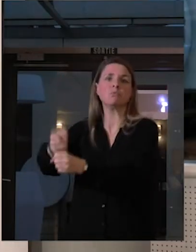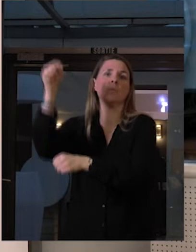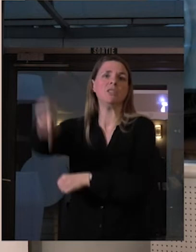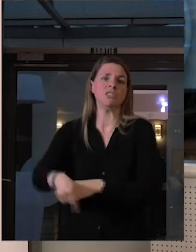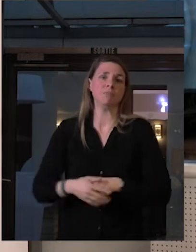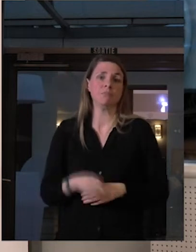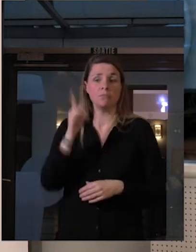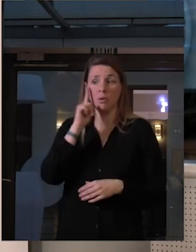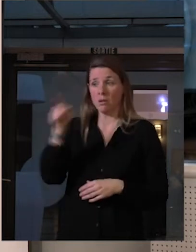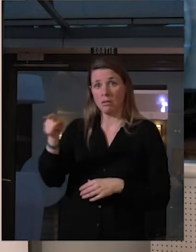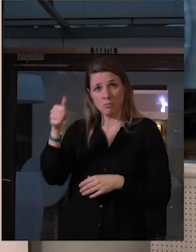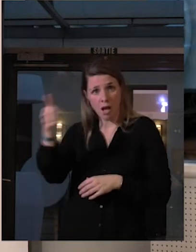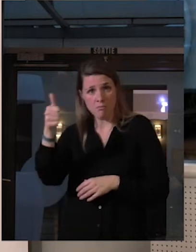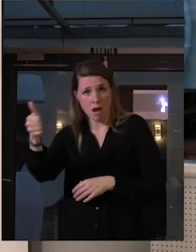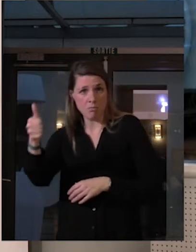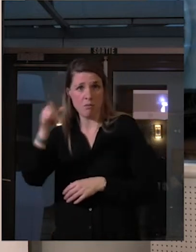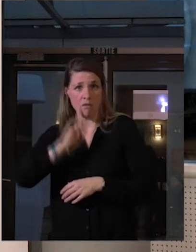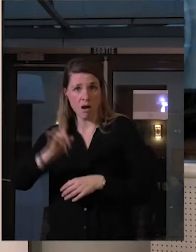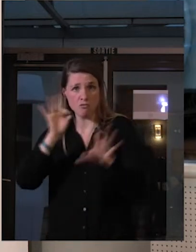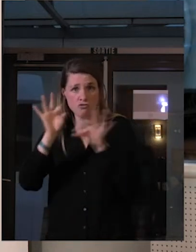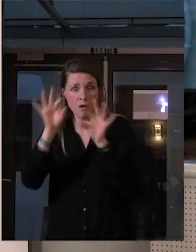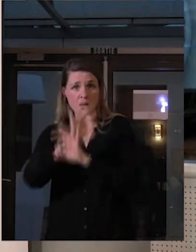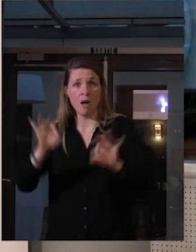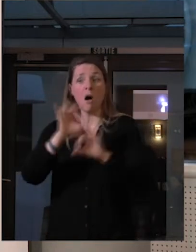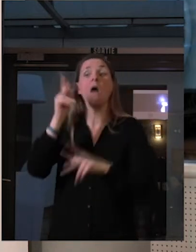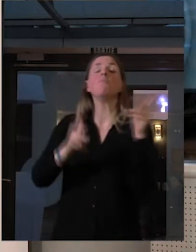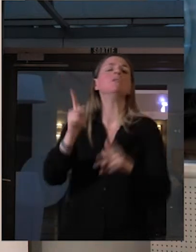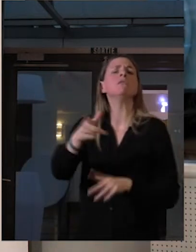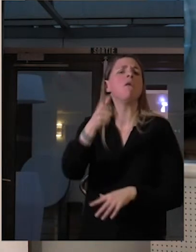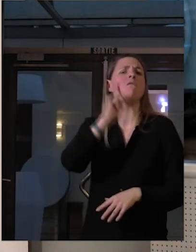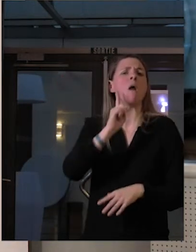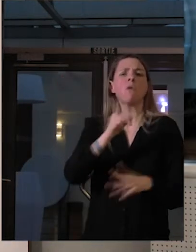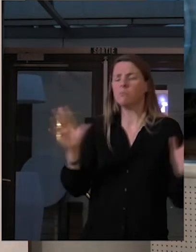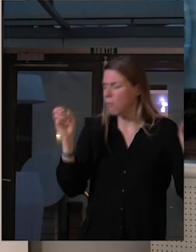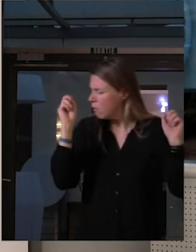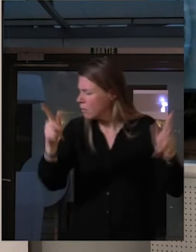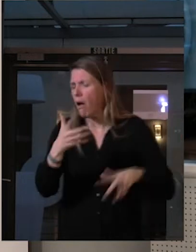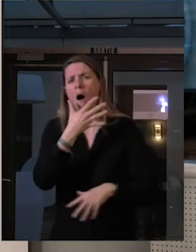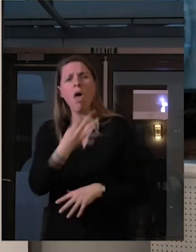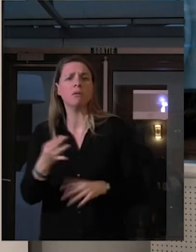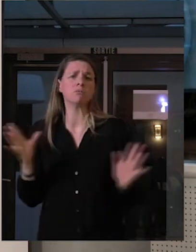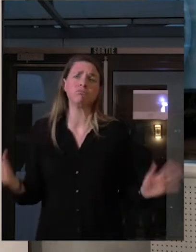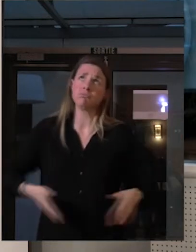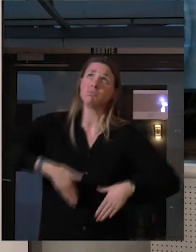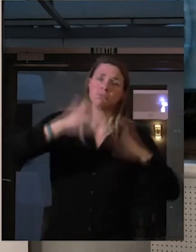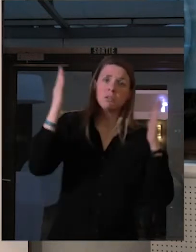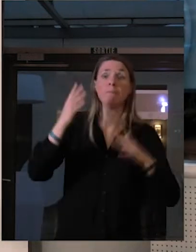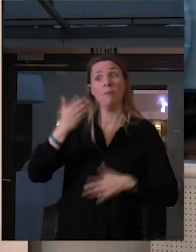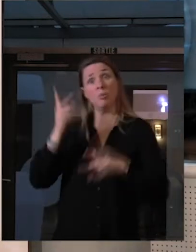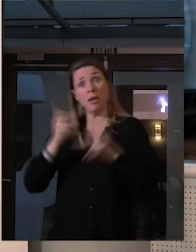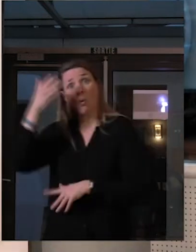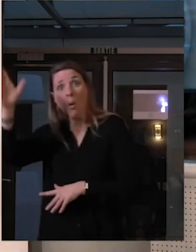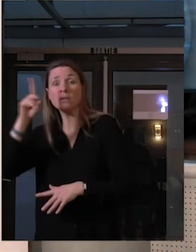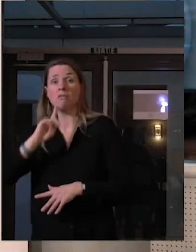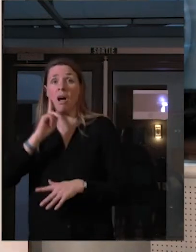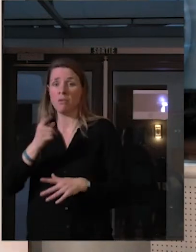c'est-à-dire qu'elles n'ont pas le choix. Il y en a peut-être qui sont très à l'aise de jouer comme ça, et tant mieux. Il y en a d'autres qui préféraient être plus